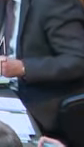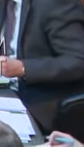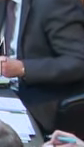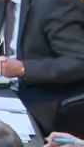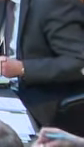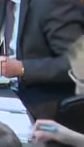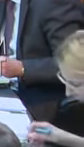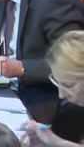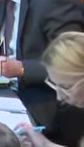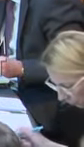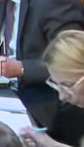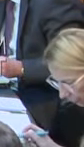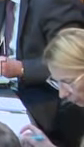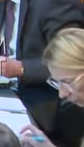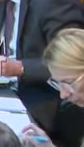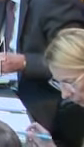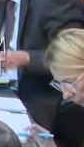nicht.